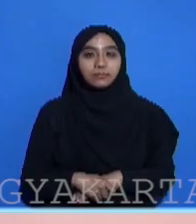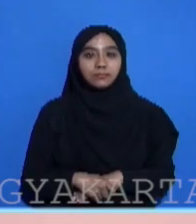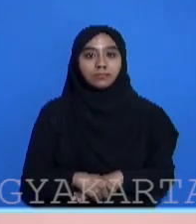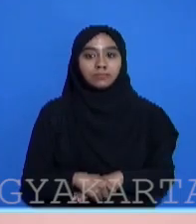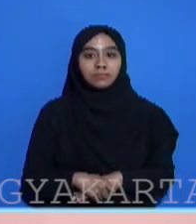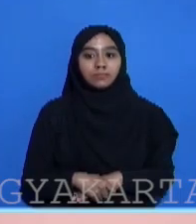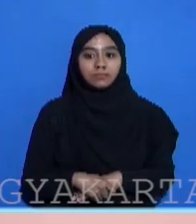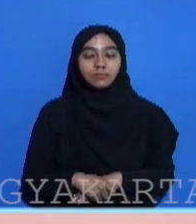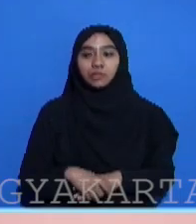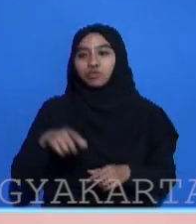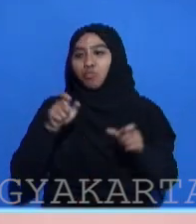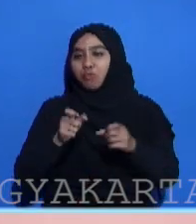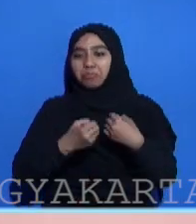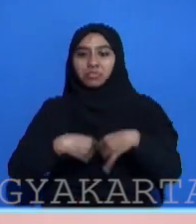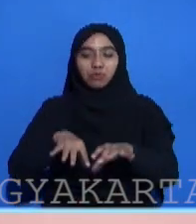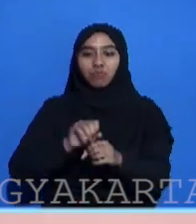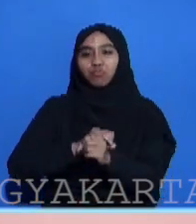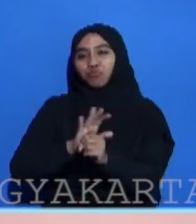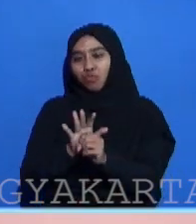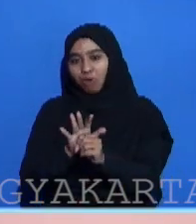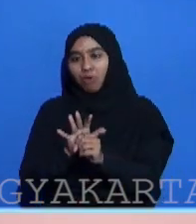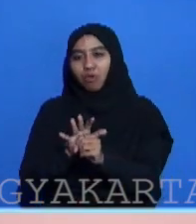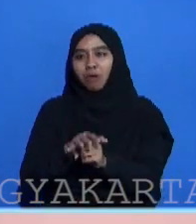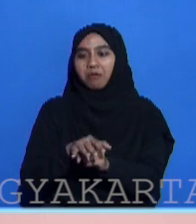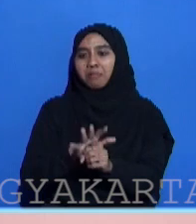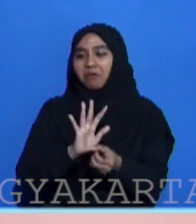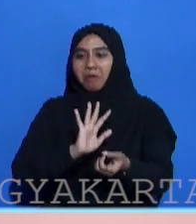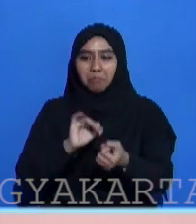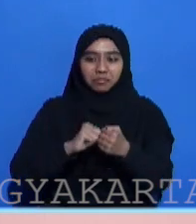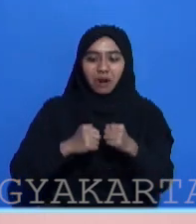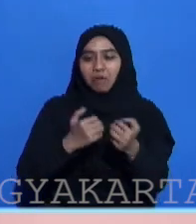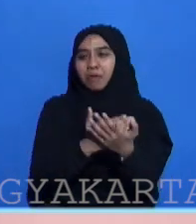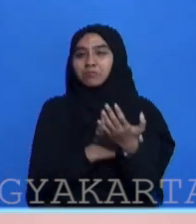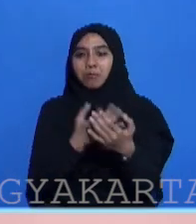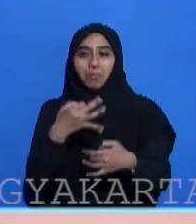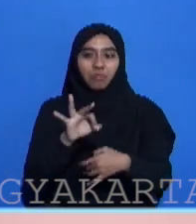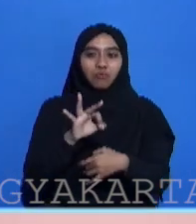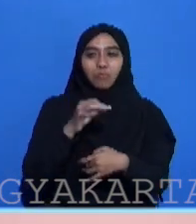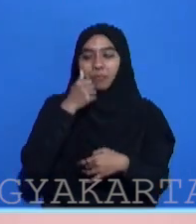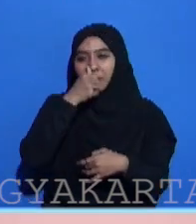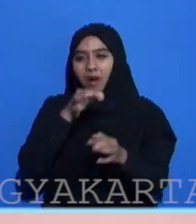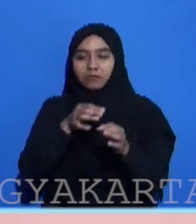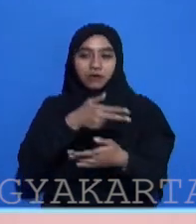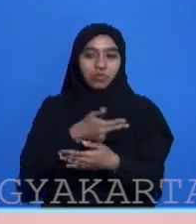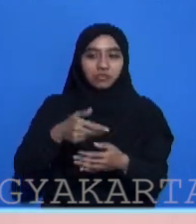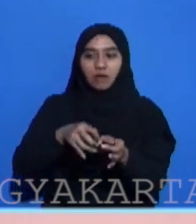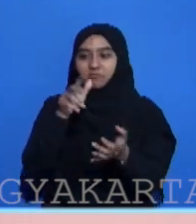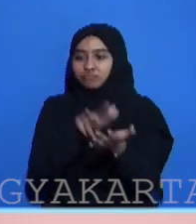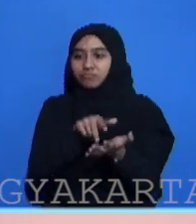Sejumlah pedagang di Kabupaten Kulon Progo tidak mempersoalkan kebijakan baru Bank Indonesia yang resmi menerapkan tarif